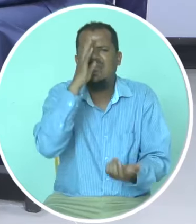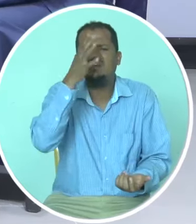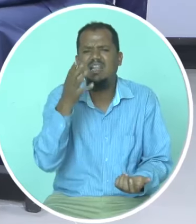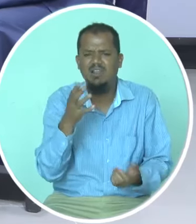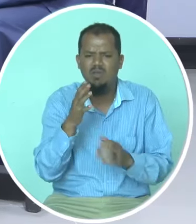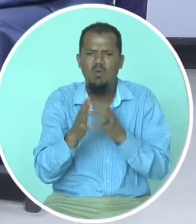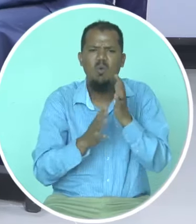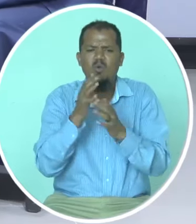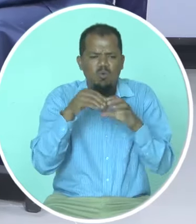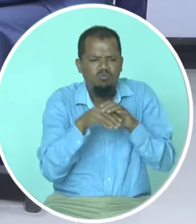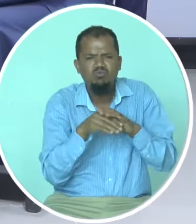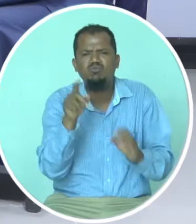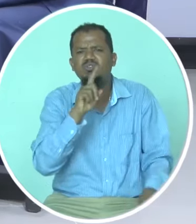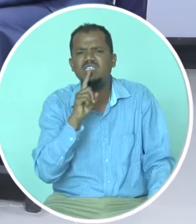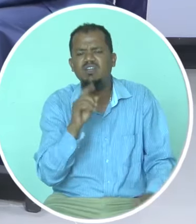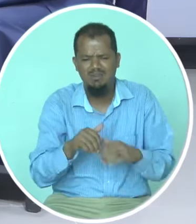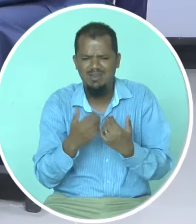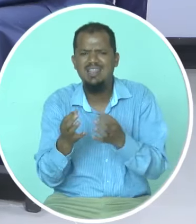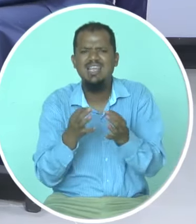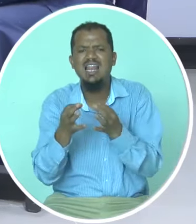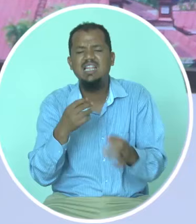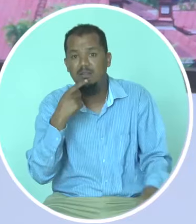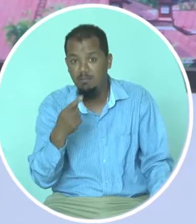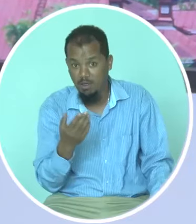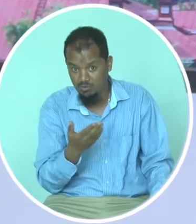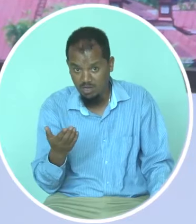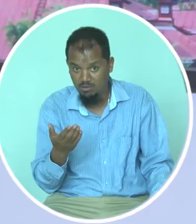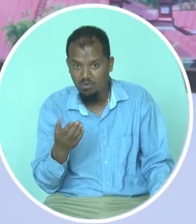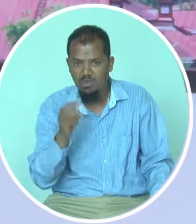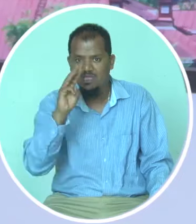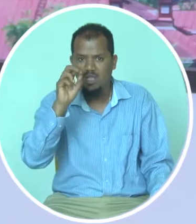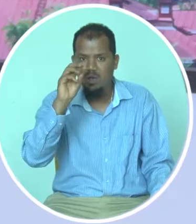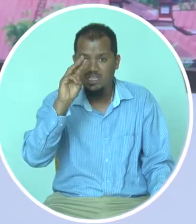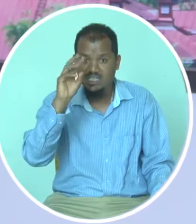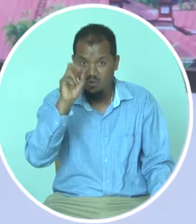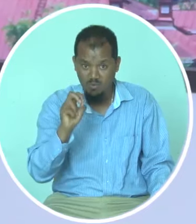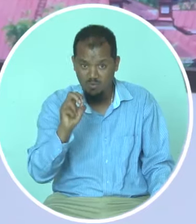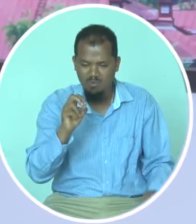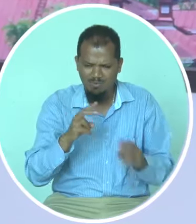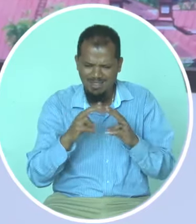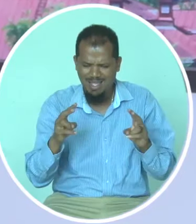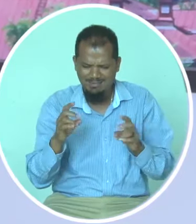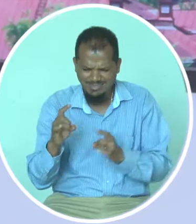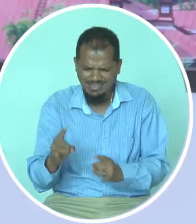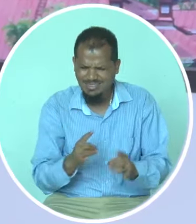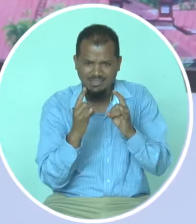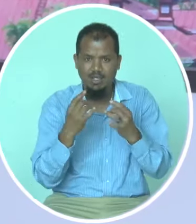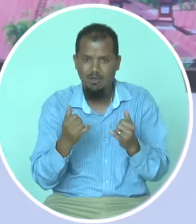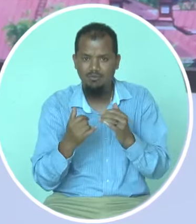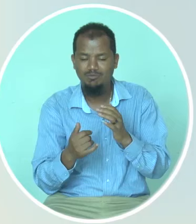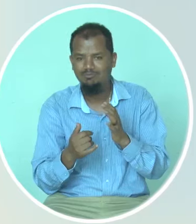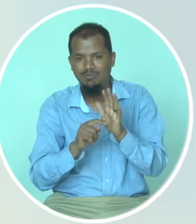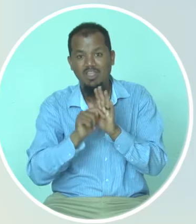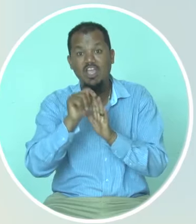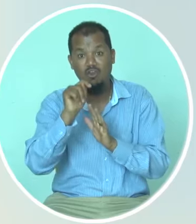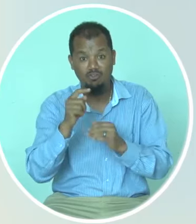ተፈጠረ ቋንቋው ውስጡ ምንድነው እንዴት ይገለጣል የሚባሉ ሰዋሰውን በጣም በረቀቀ አሁን እንደውም የቴክኖሎጂ